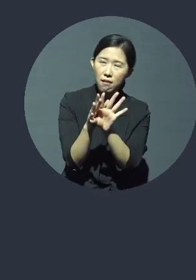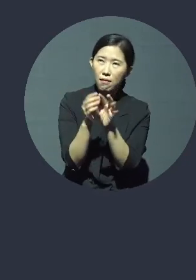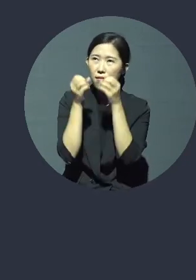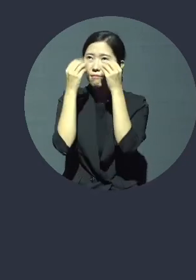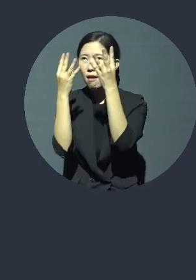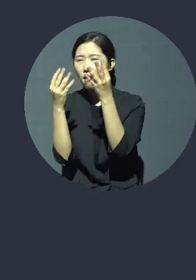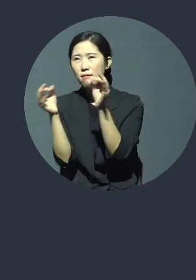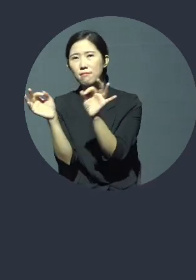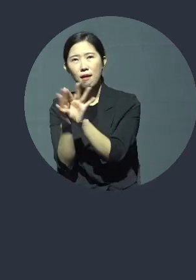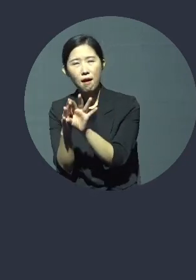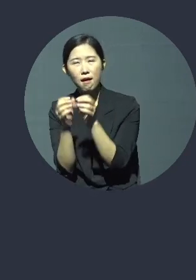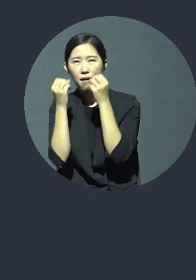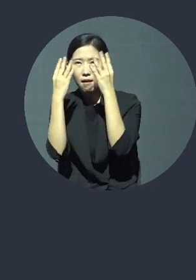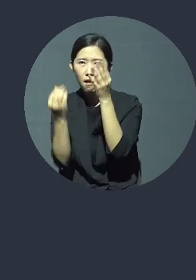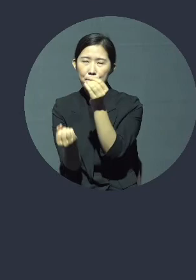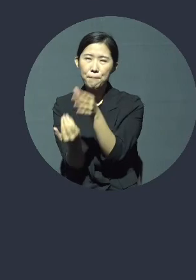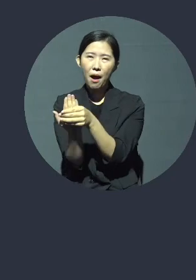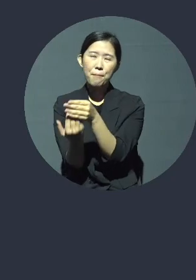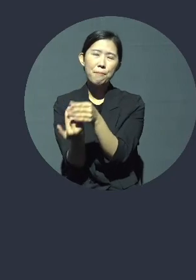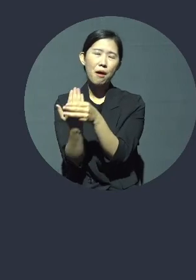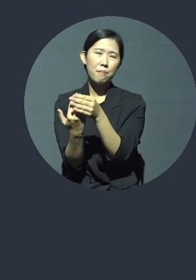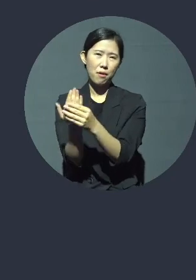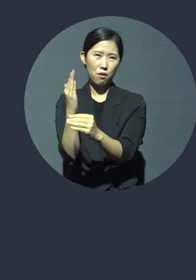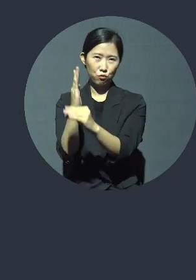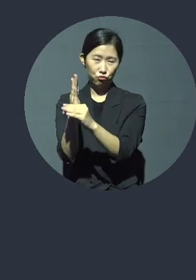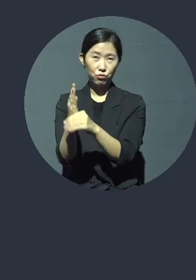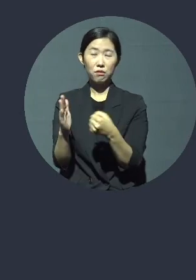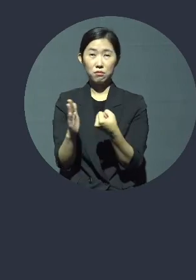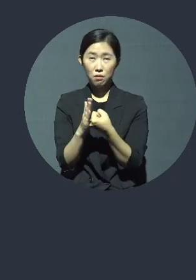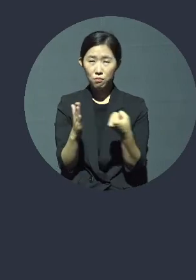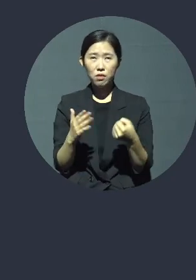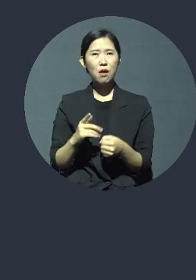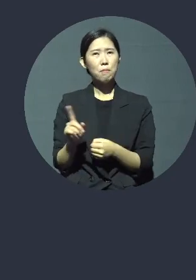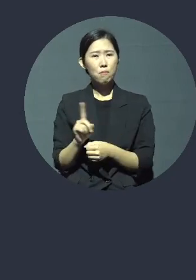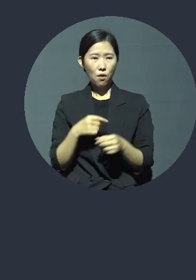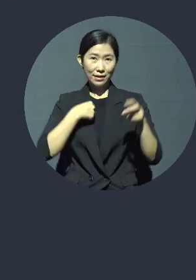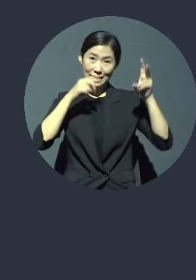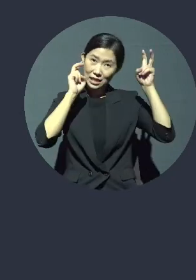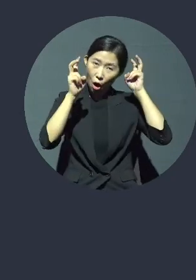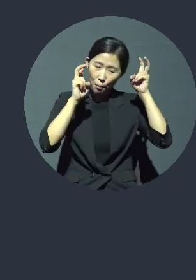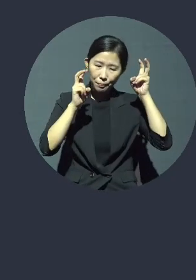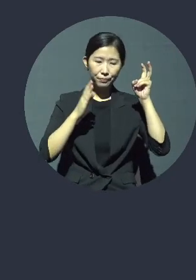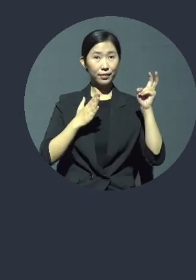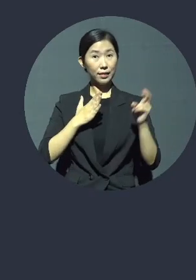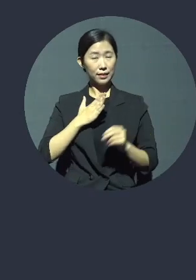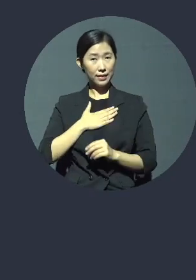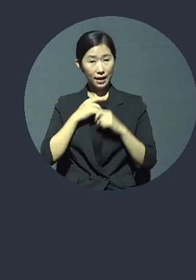위해서는 기업이든 개인이든 철학을 갖는 것이 대단히 중요하다고 생각합니다.